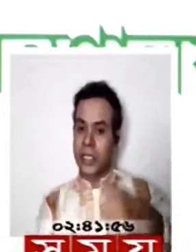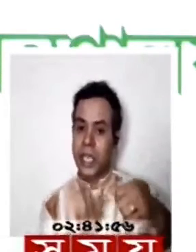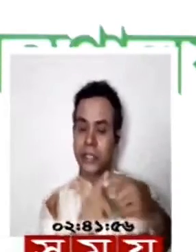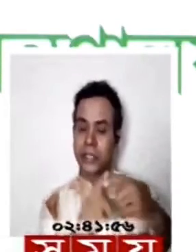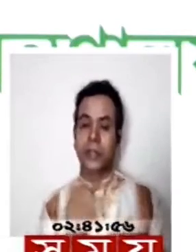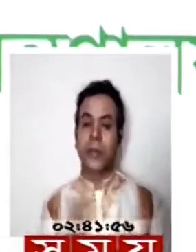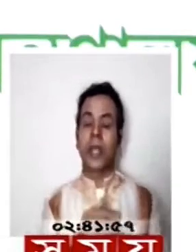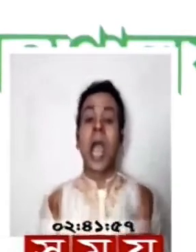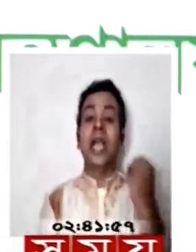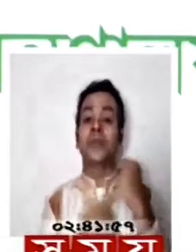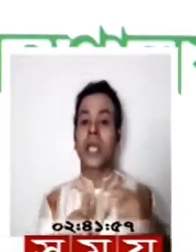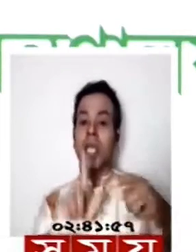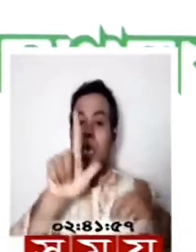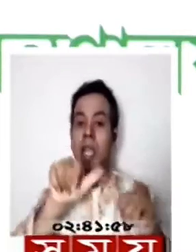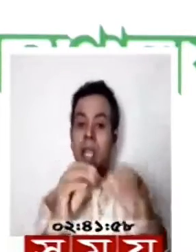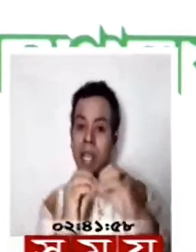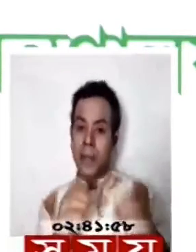ডায়াগনস্টিক ঢাকা।